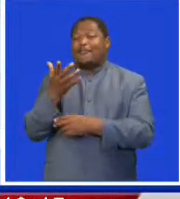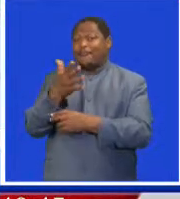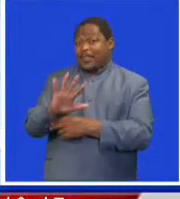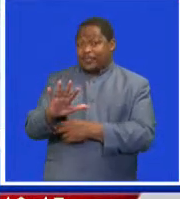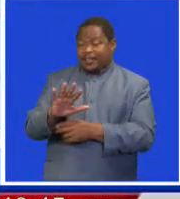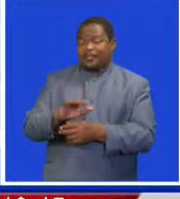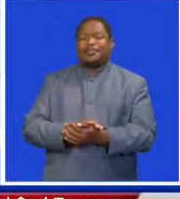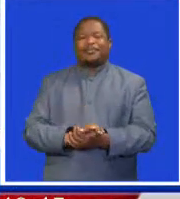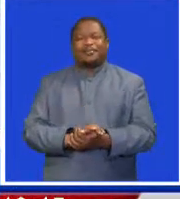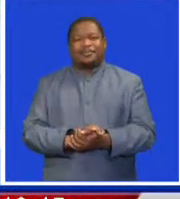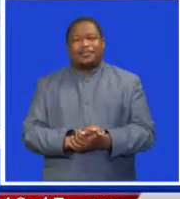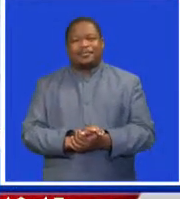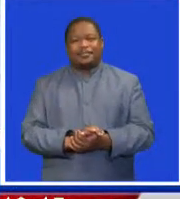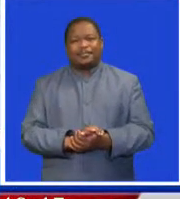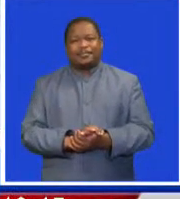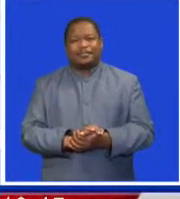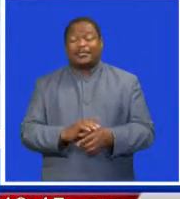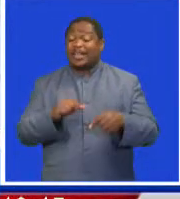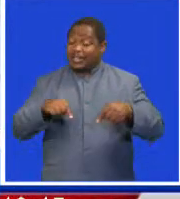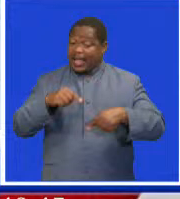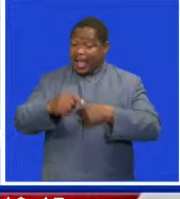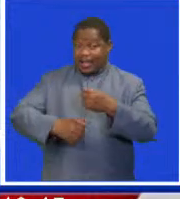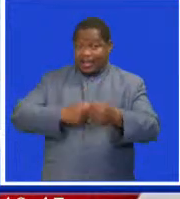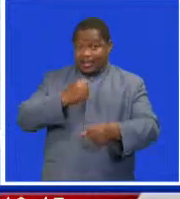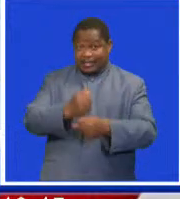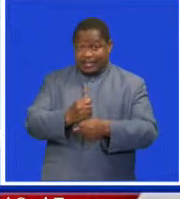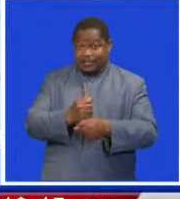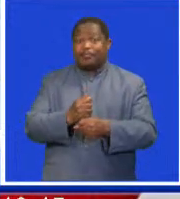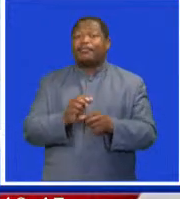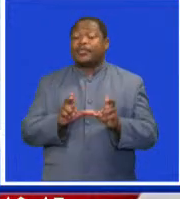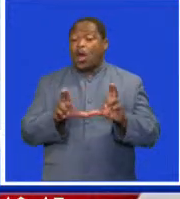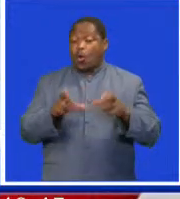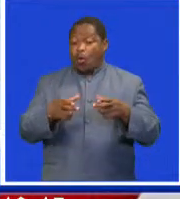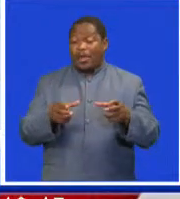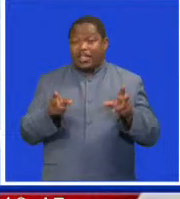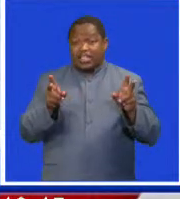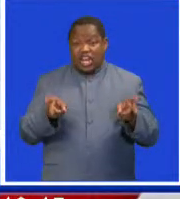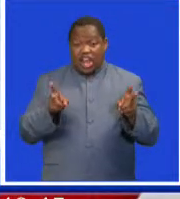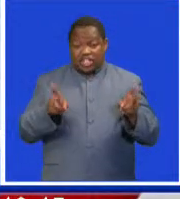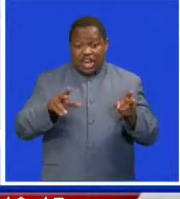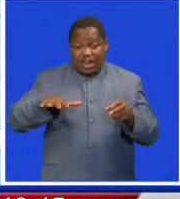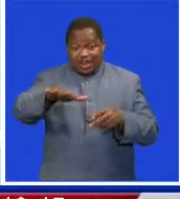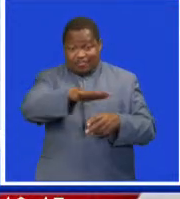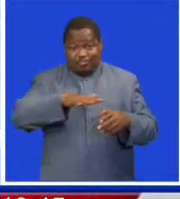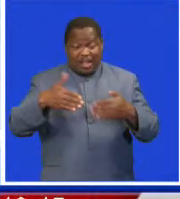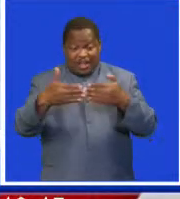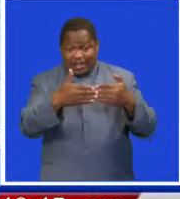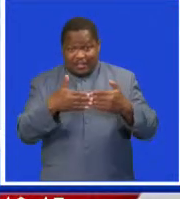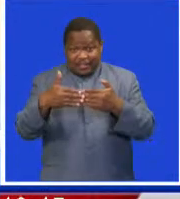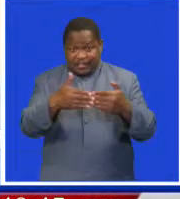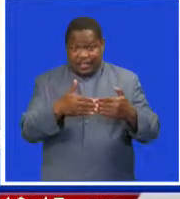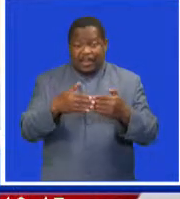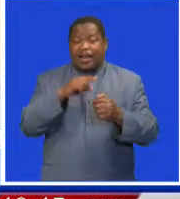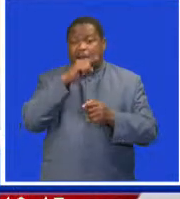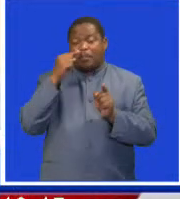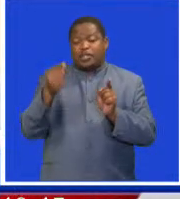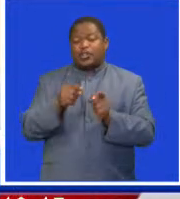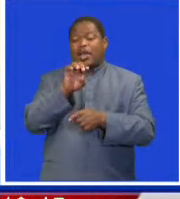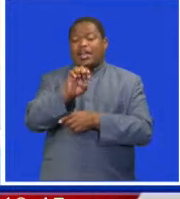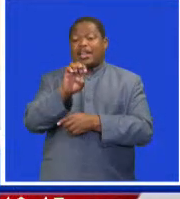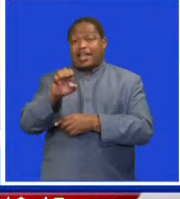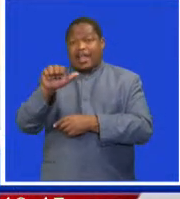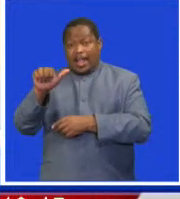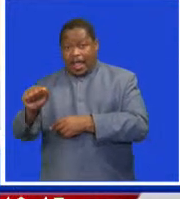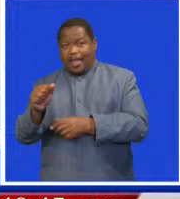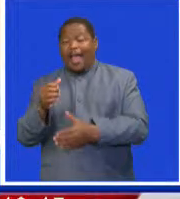Njengoba njalo ngeminyaka libandla lelengamele temvelo lesekela eMaswati kanye netinhlangano letichuba imisebenzi yekonga imvelo